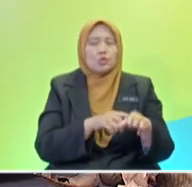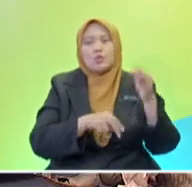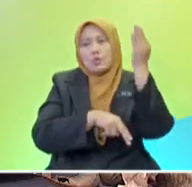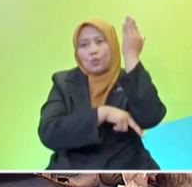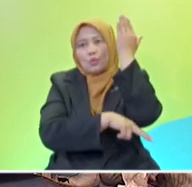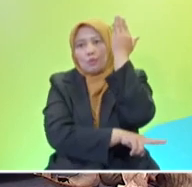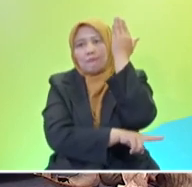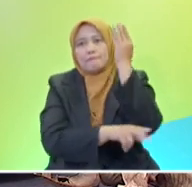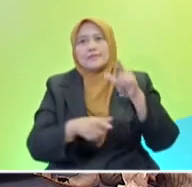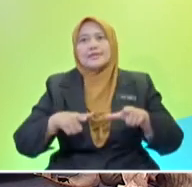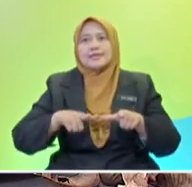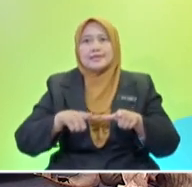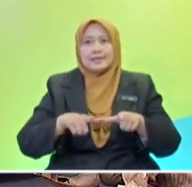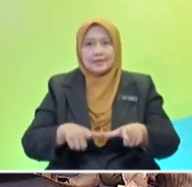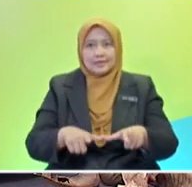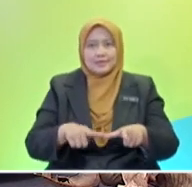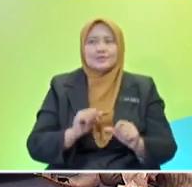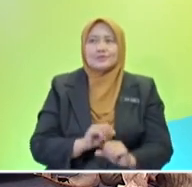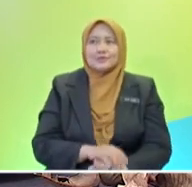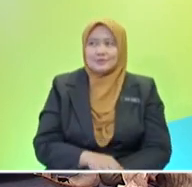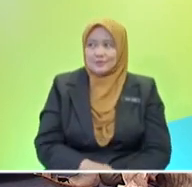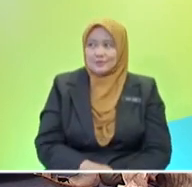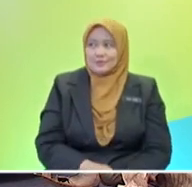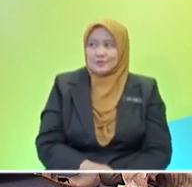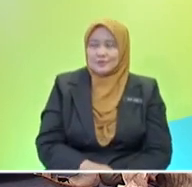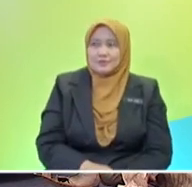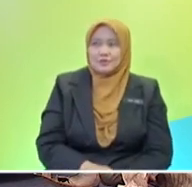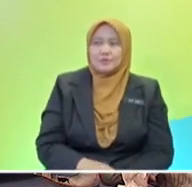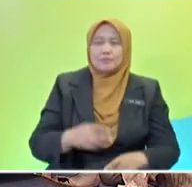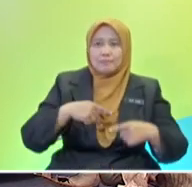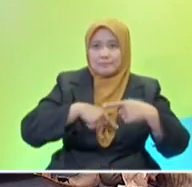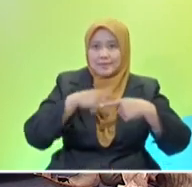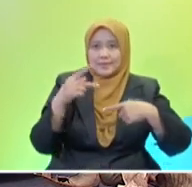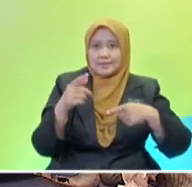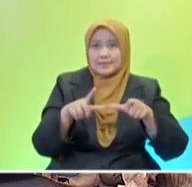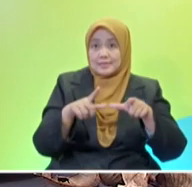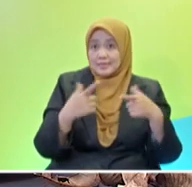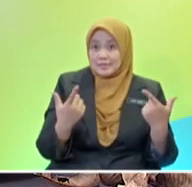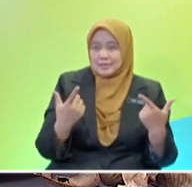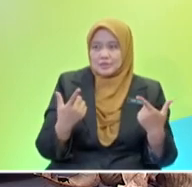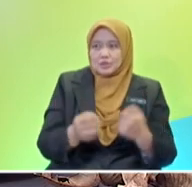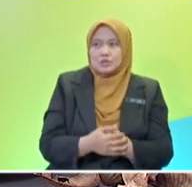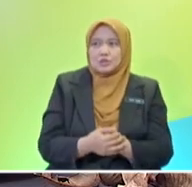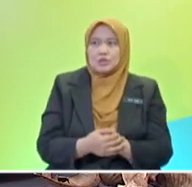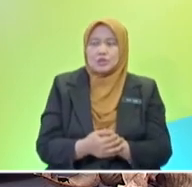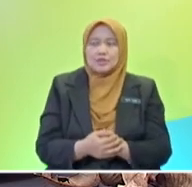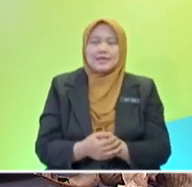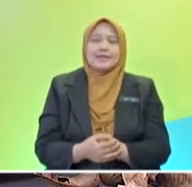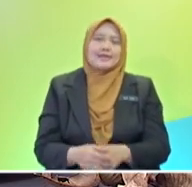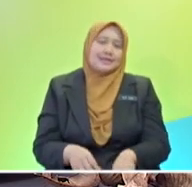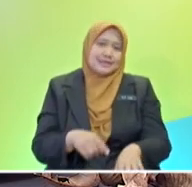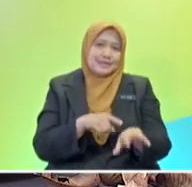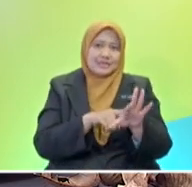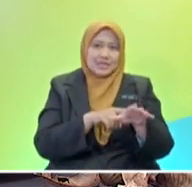ubi. Ubi apa? Kayu. Ubi kayu. Satu lagi? Ini daun serai pun boleh cikgu.